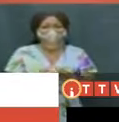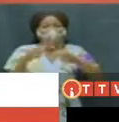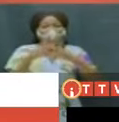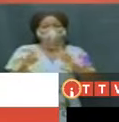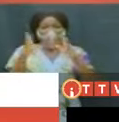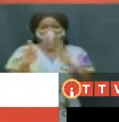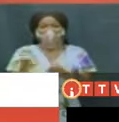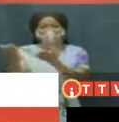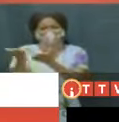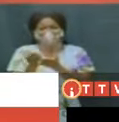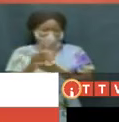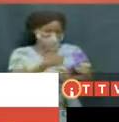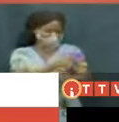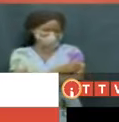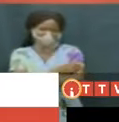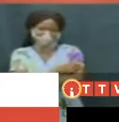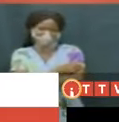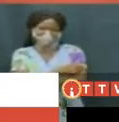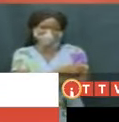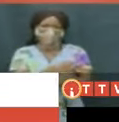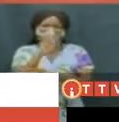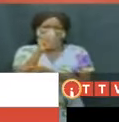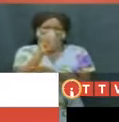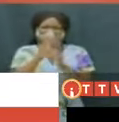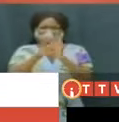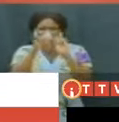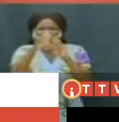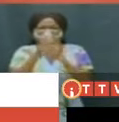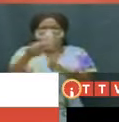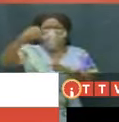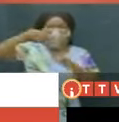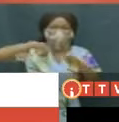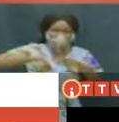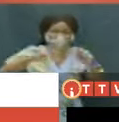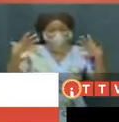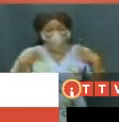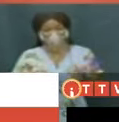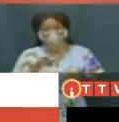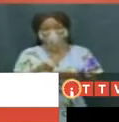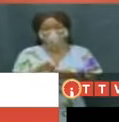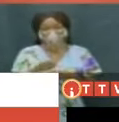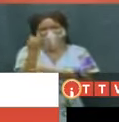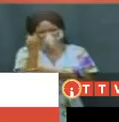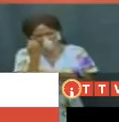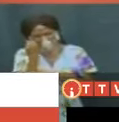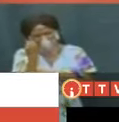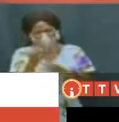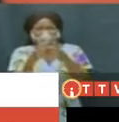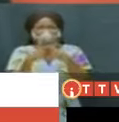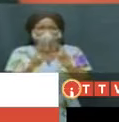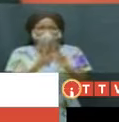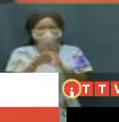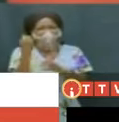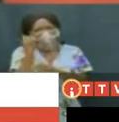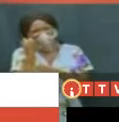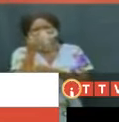katemera ameneyo akakumana ndi coronavirus imene imayambitsa COVID-19 atha kudwala inde koma atha